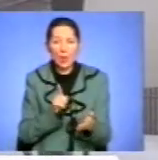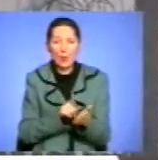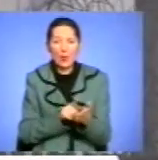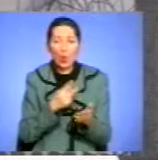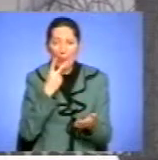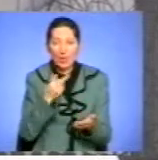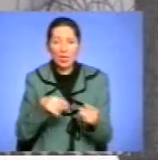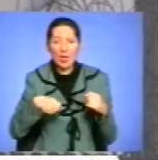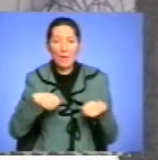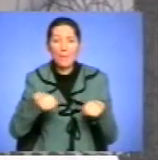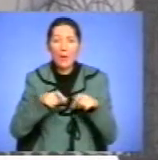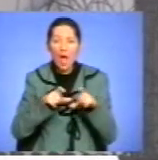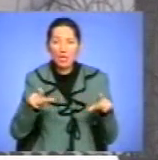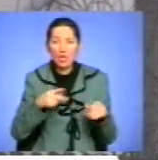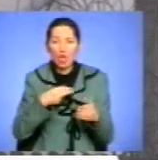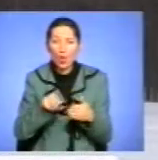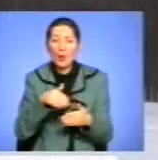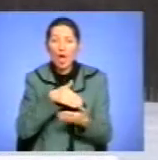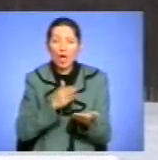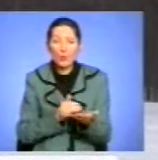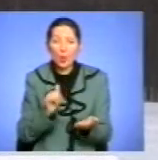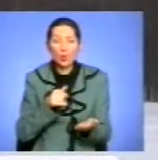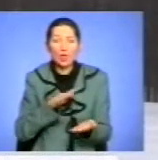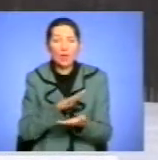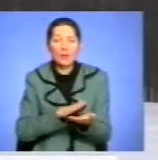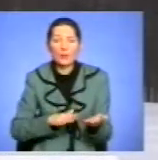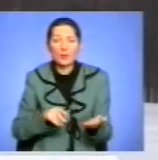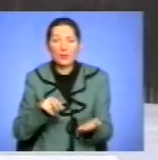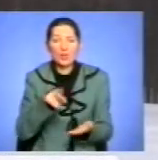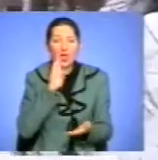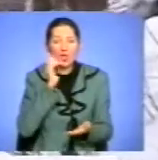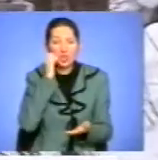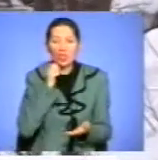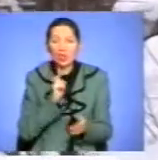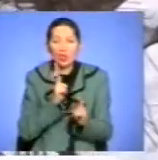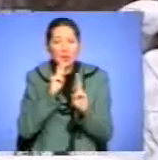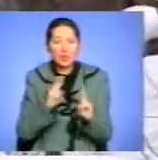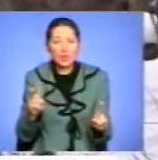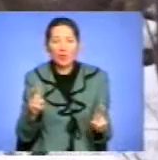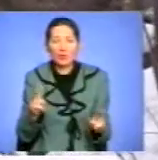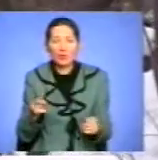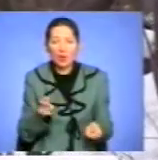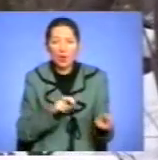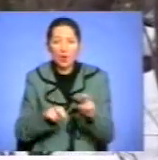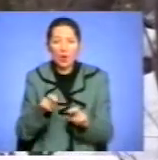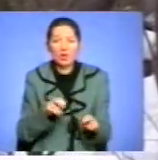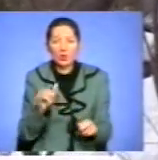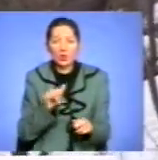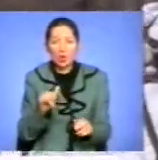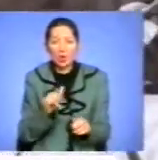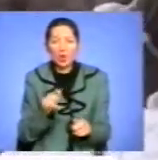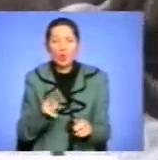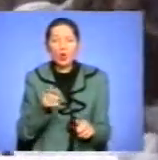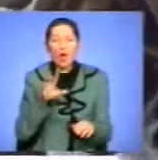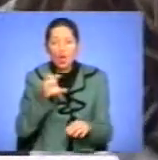крамниці, де вона придбала буханку хліба. Куди далі пішла старенька, ніхто не знав. Здавалося, пошуки зайшли у глухий кут. Аж тут